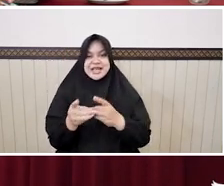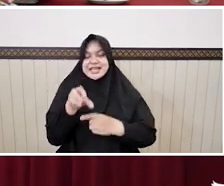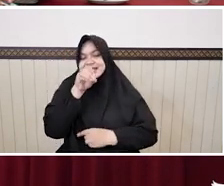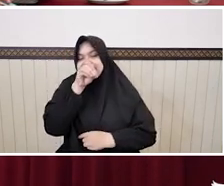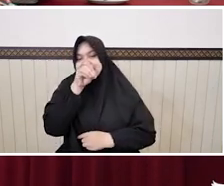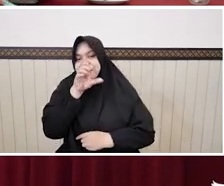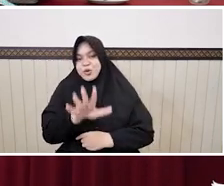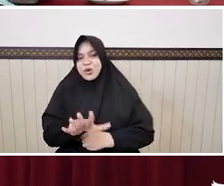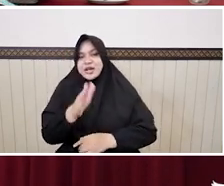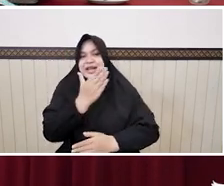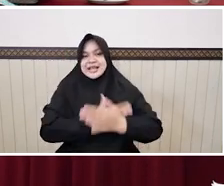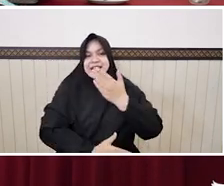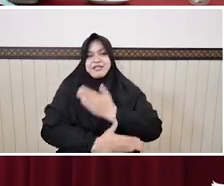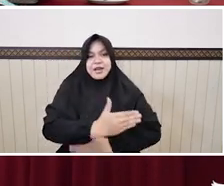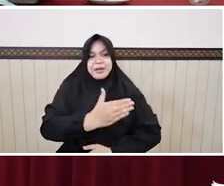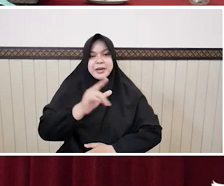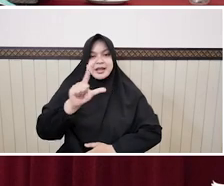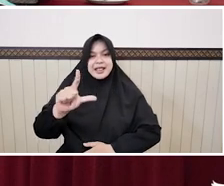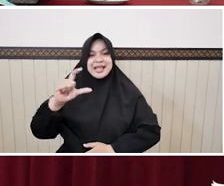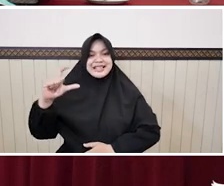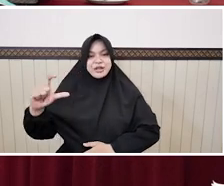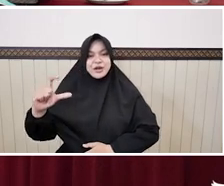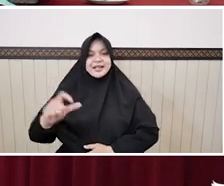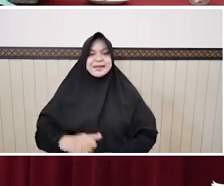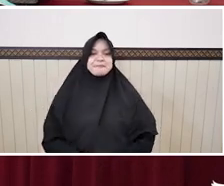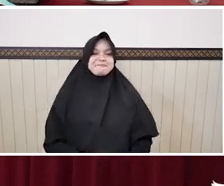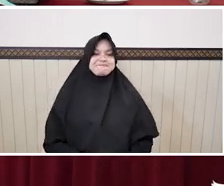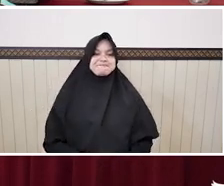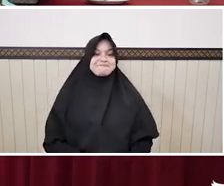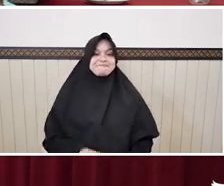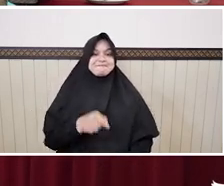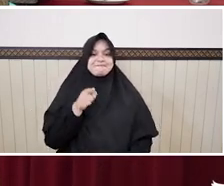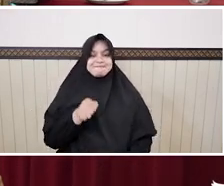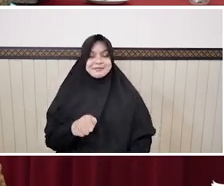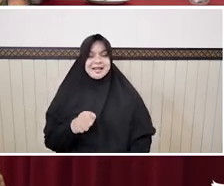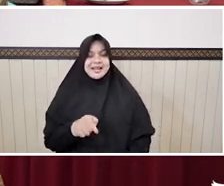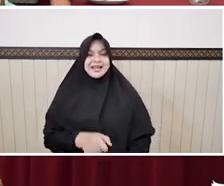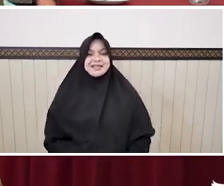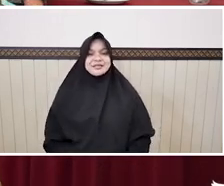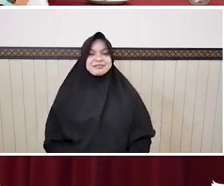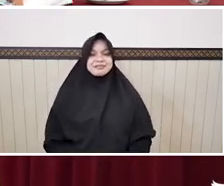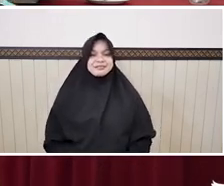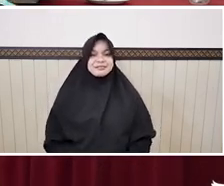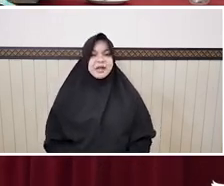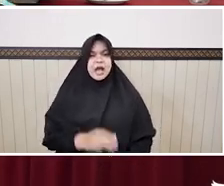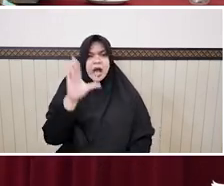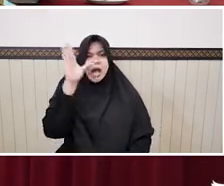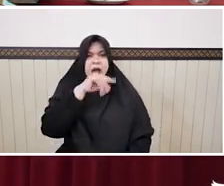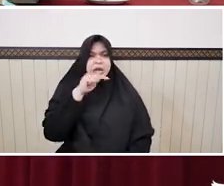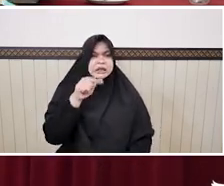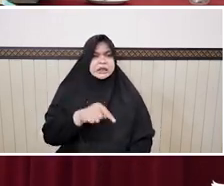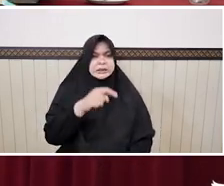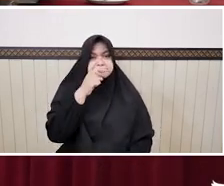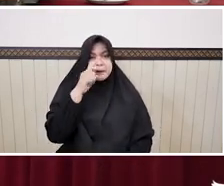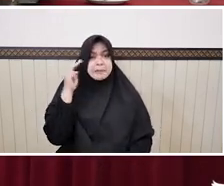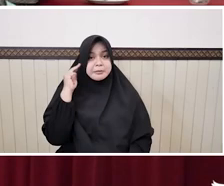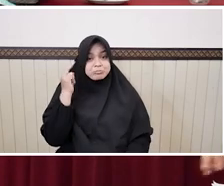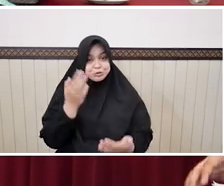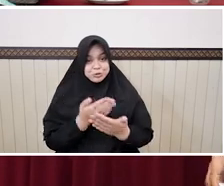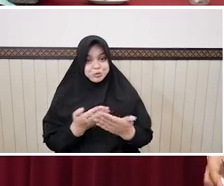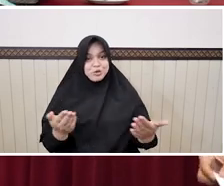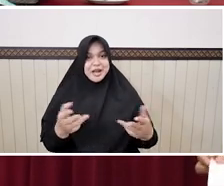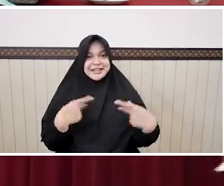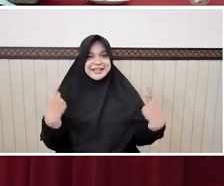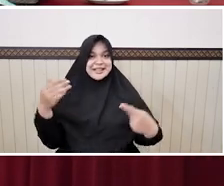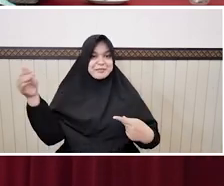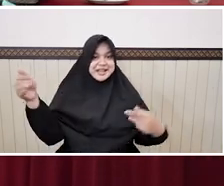kita sebut dengan difable Lawyer Club dan bangsa relay eh hari ini bapak ibu semua kita